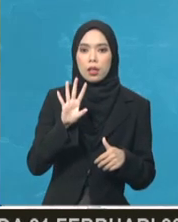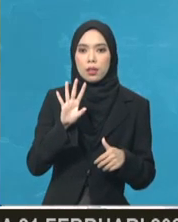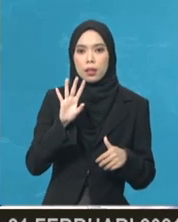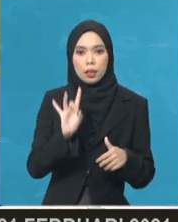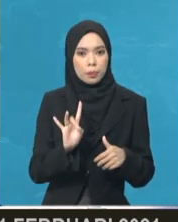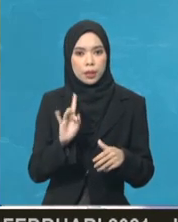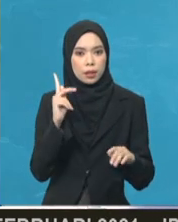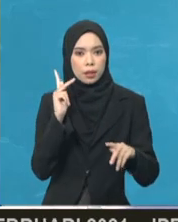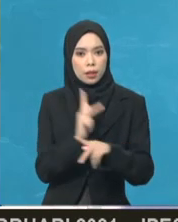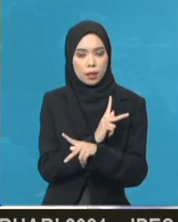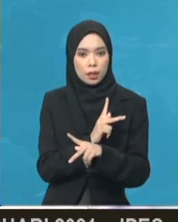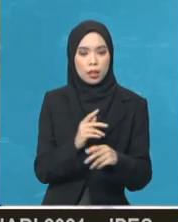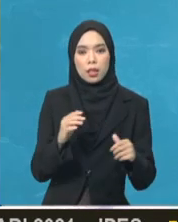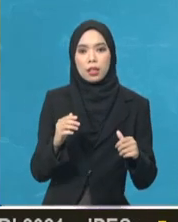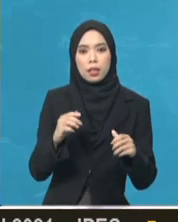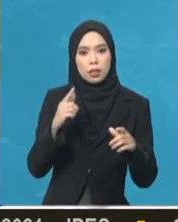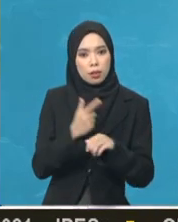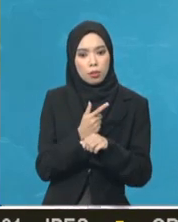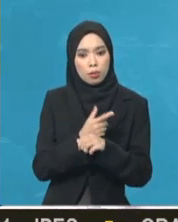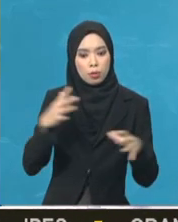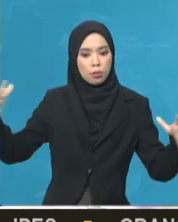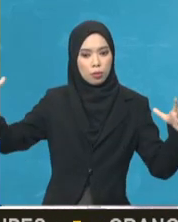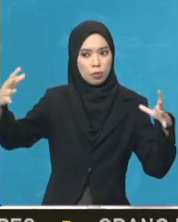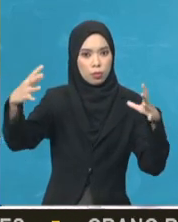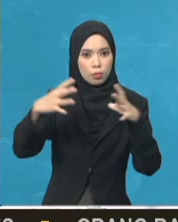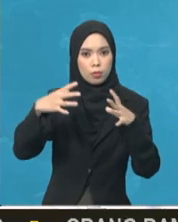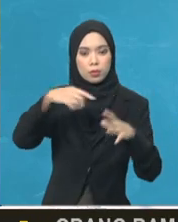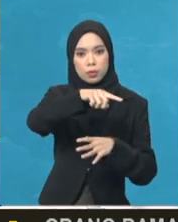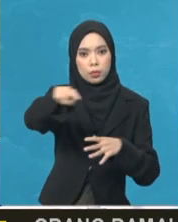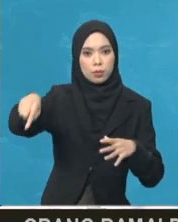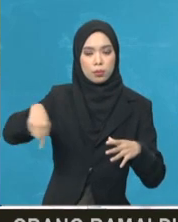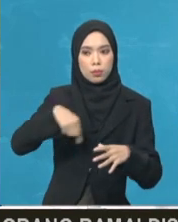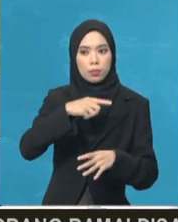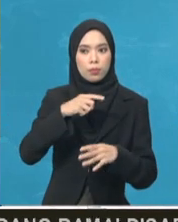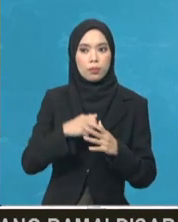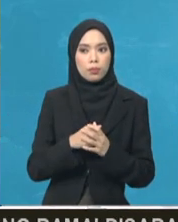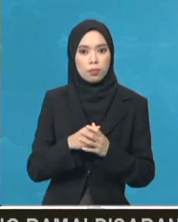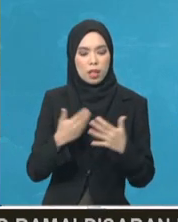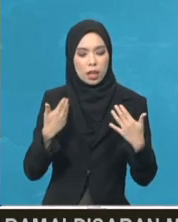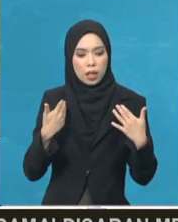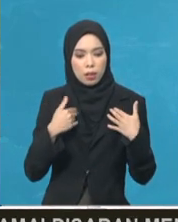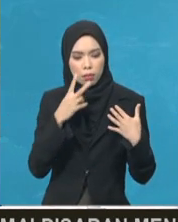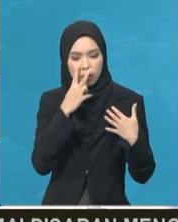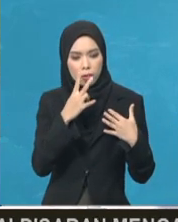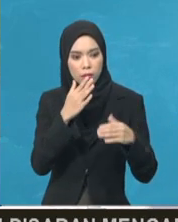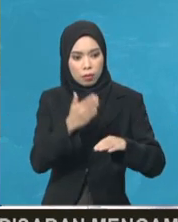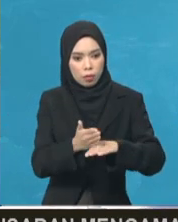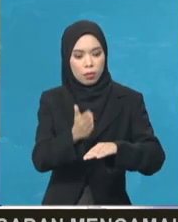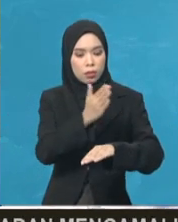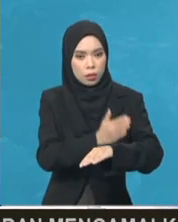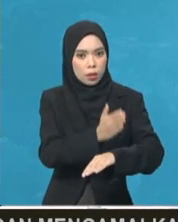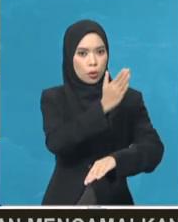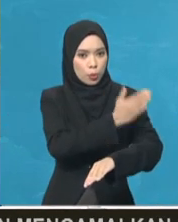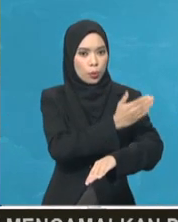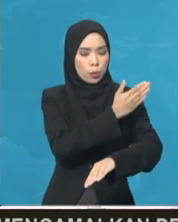bersepadu telah penilaian rekan persiapan siapan TNI telah menempatkan peningkatan demi pendatang dari shareit ke